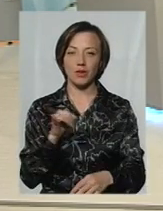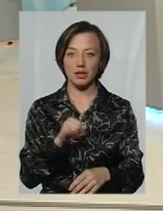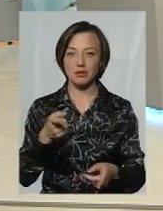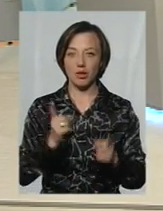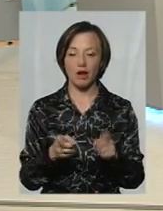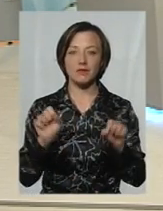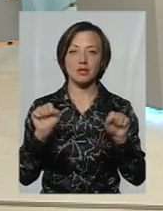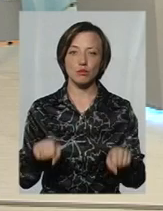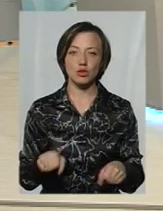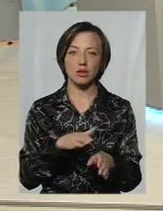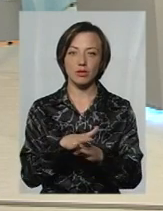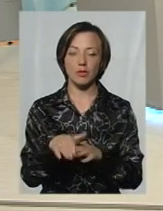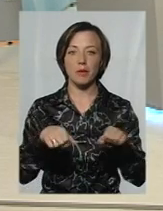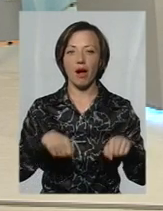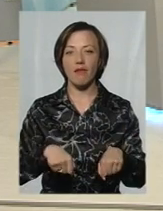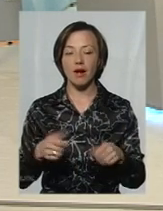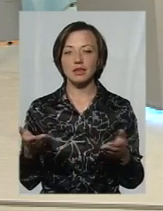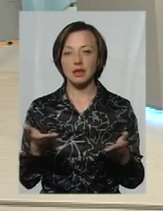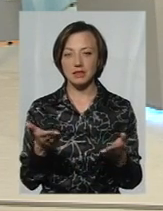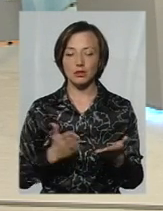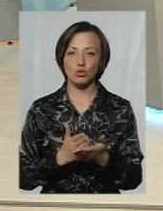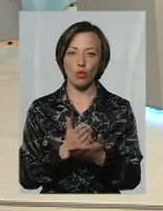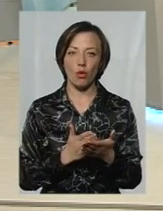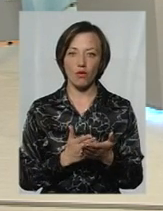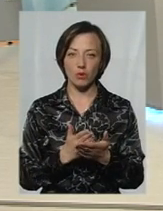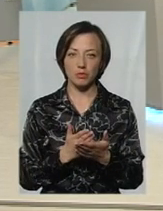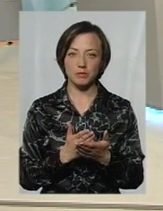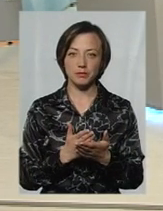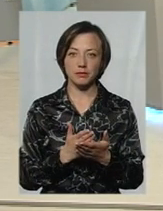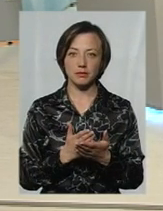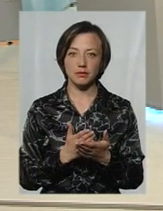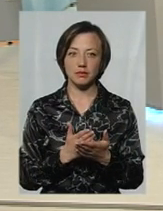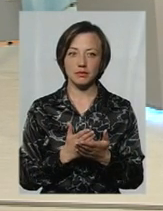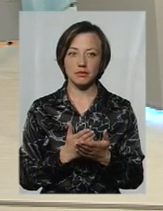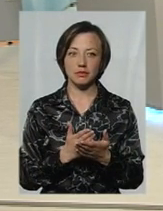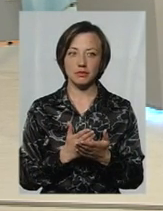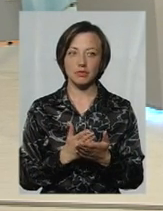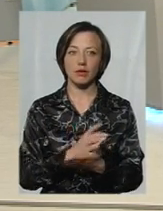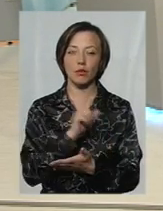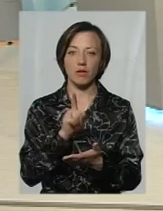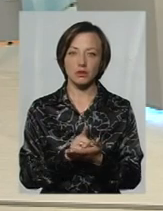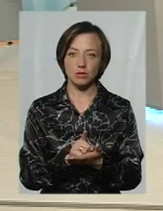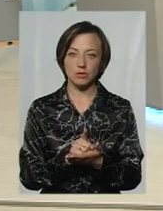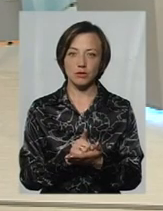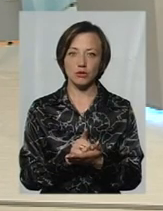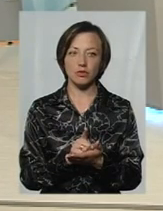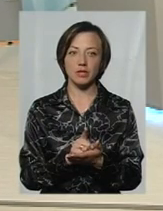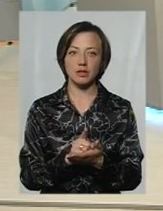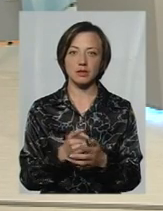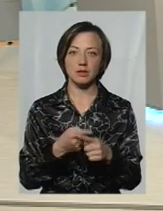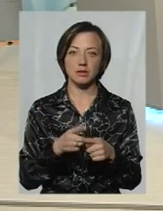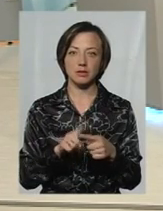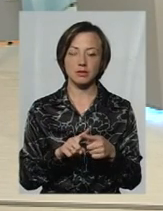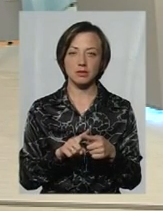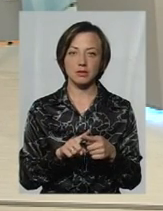справді зможемо реалізувати ті права, на які заслуговують, а якщо будуть проблеми, обов'язково їх за